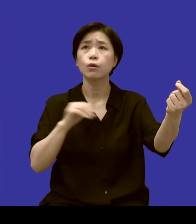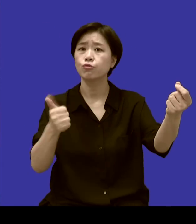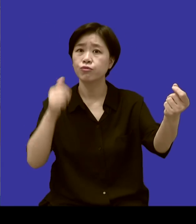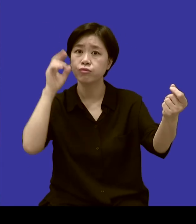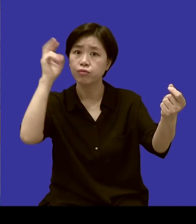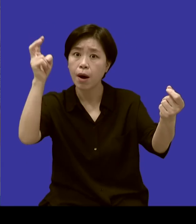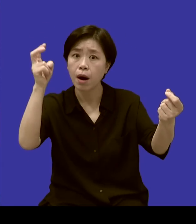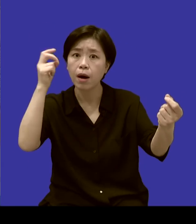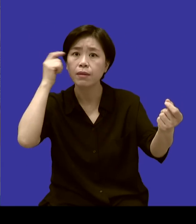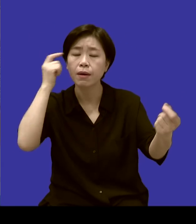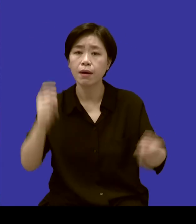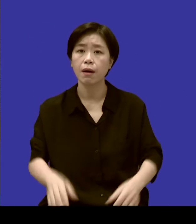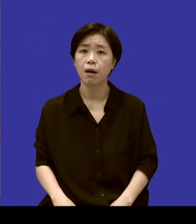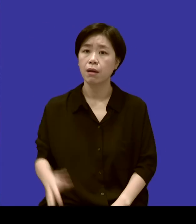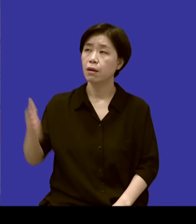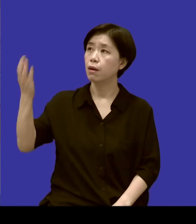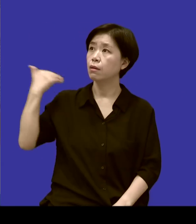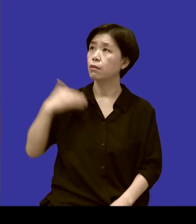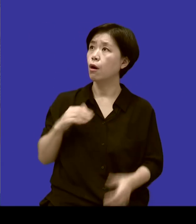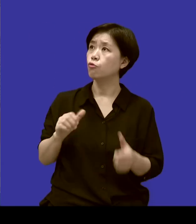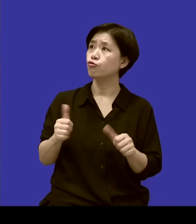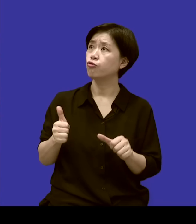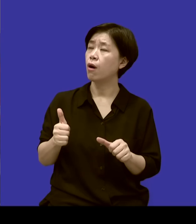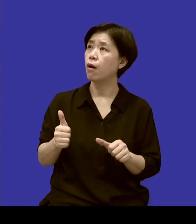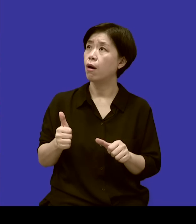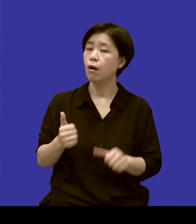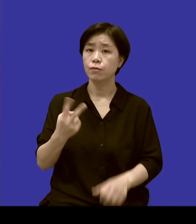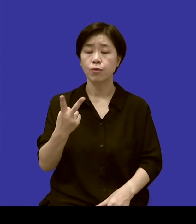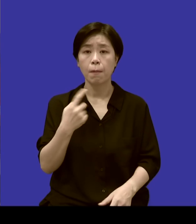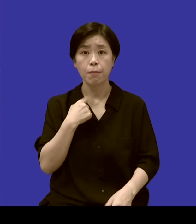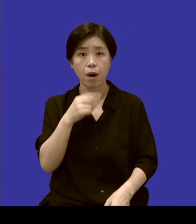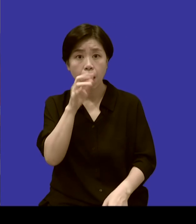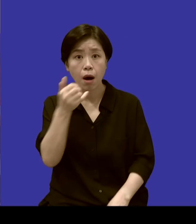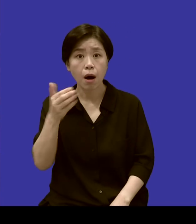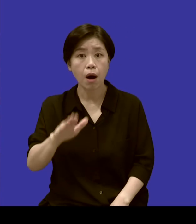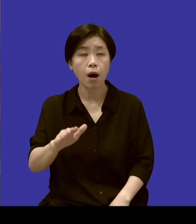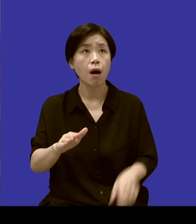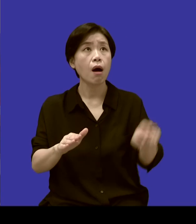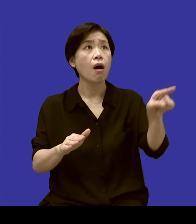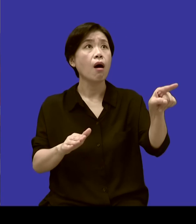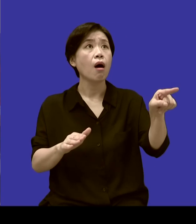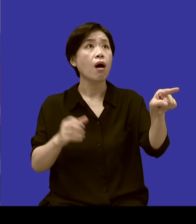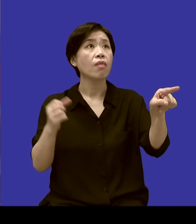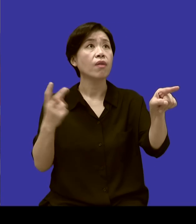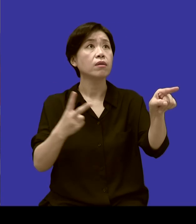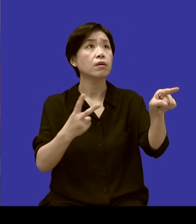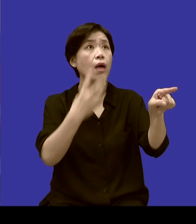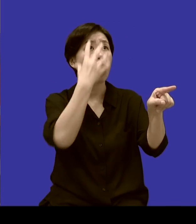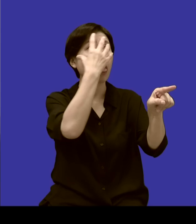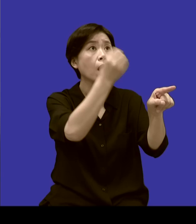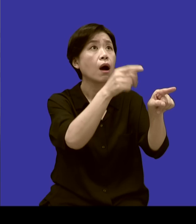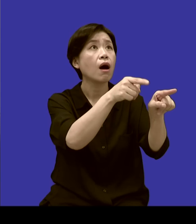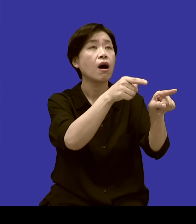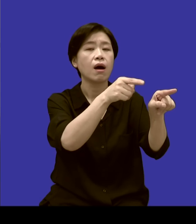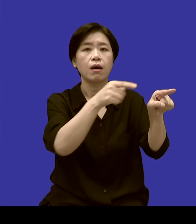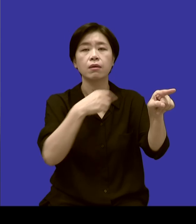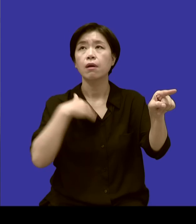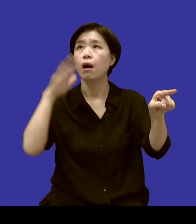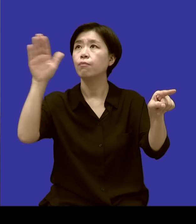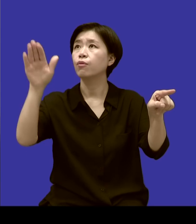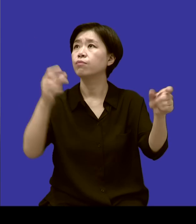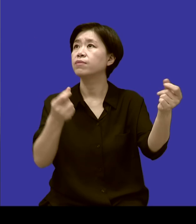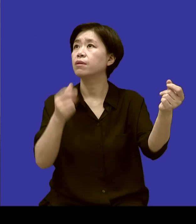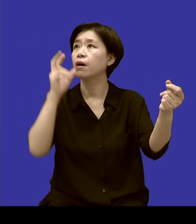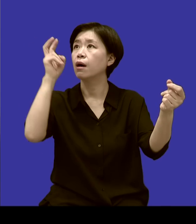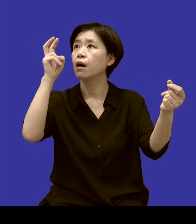죽을 고비를 몇 번 남겼는데 또 이런 일이 나한테 오겠구나. 그러니까 그 죽음이 내 모습처럼 보여진 거예요. 그다음부터는 정말